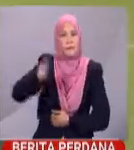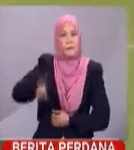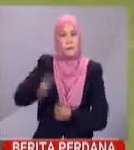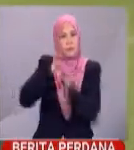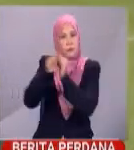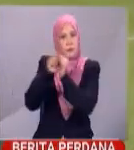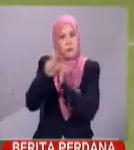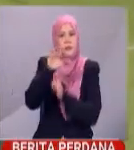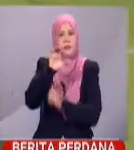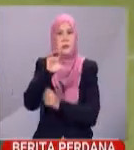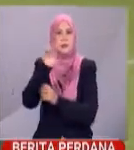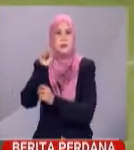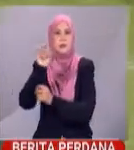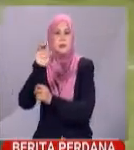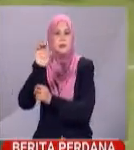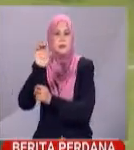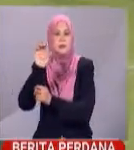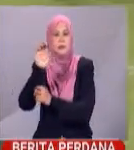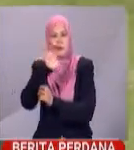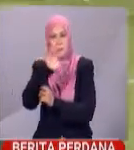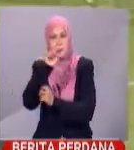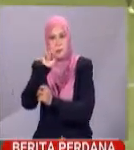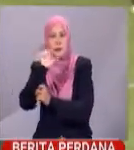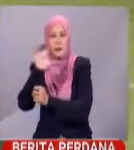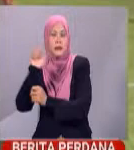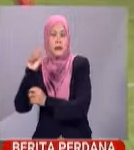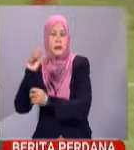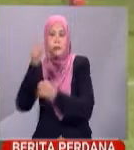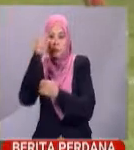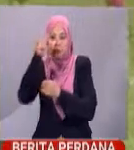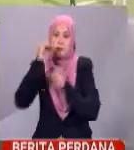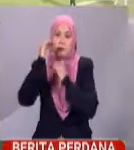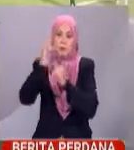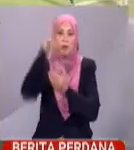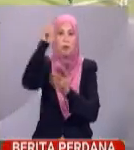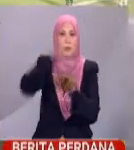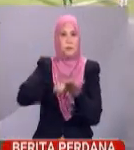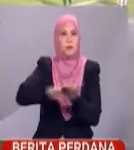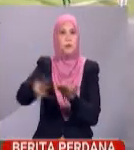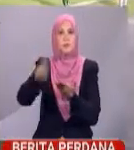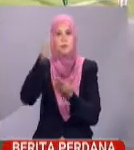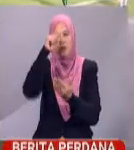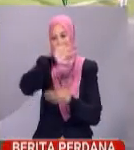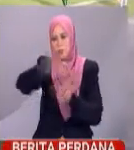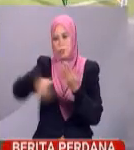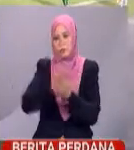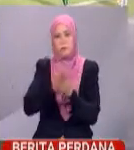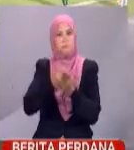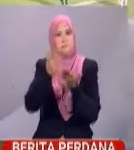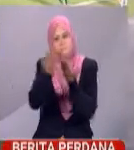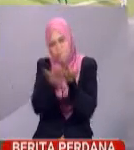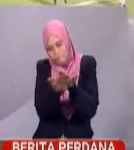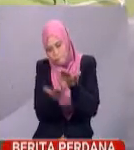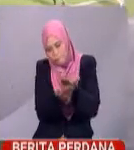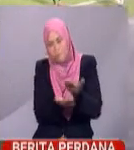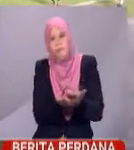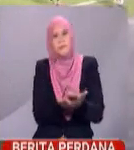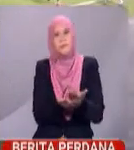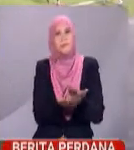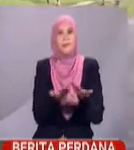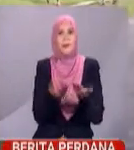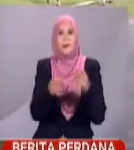tadasu concierge telah memberikan Kafa dua minggu untuk menyelesaikan segala dokumen yang diperlukan berkaitan